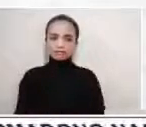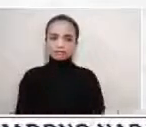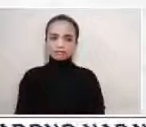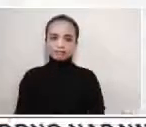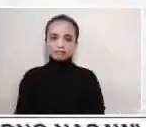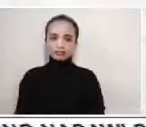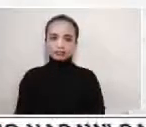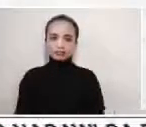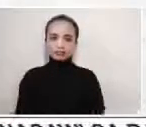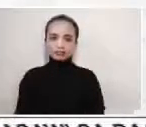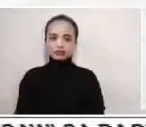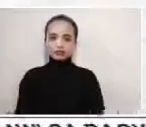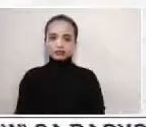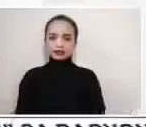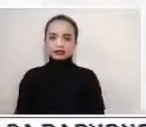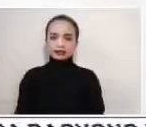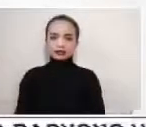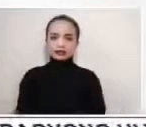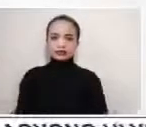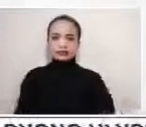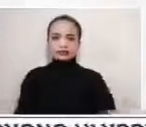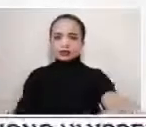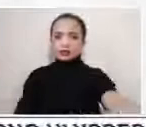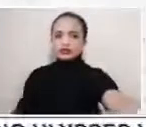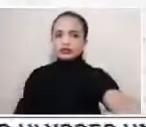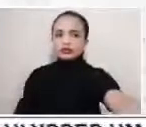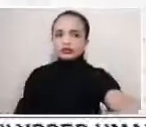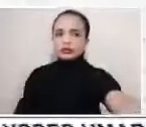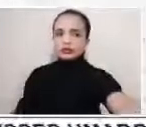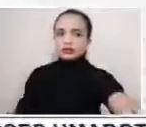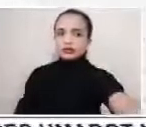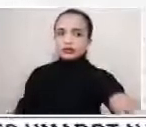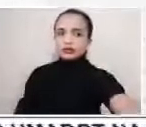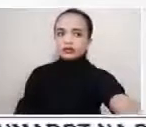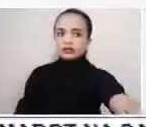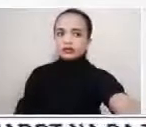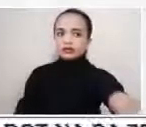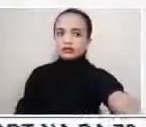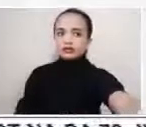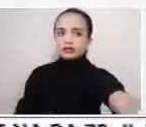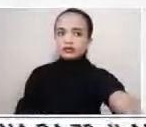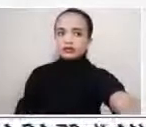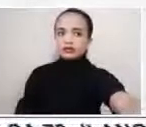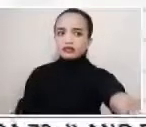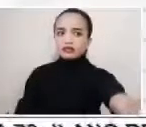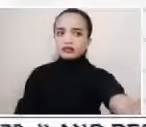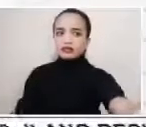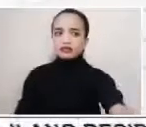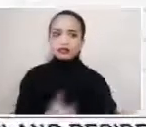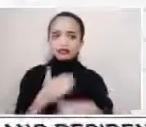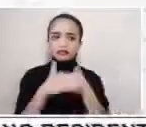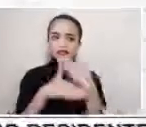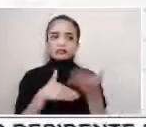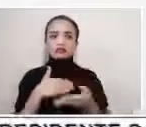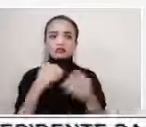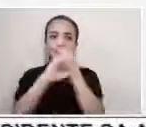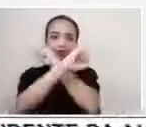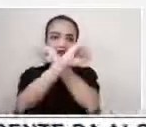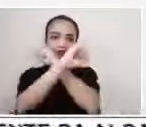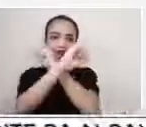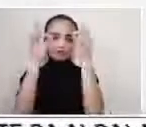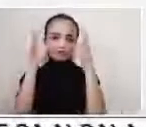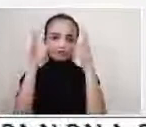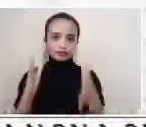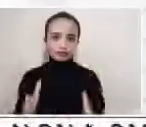200,954 ang bilang ng mga pamilyang patuloy na nananatili sa mga evacuation center. Masaya ring ibinalita ng kalihim na wala naman